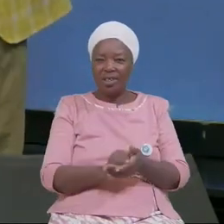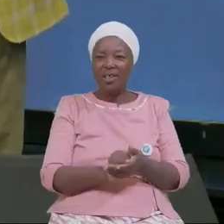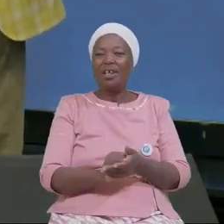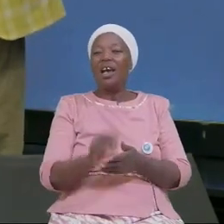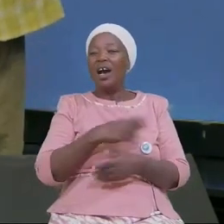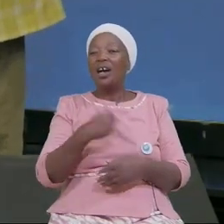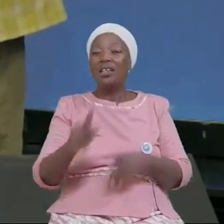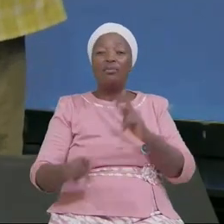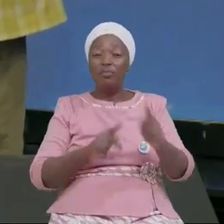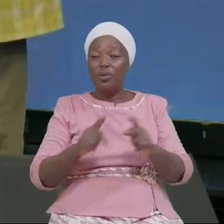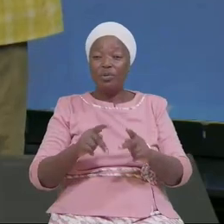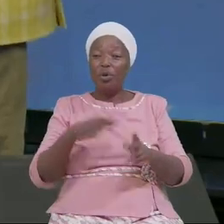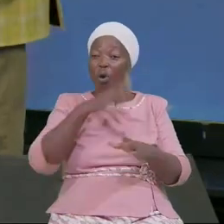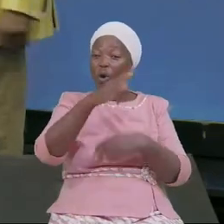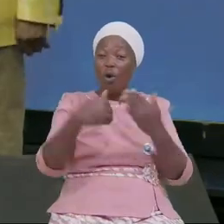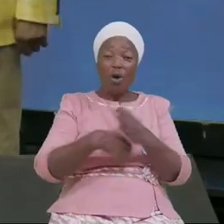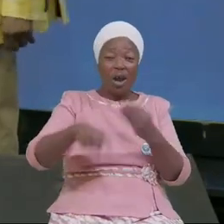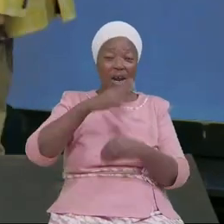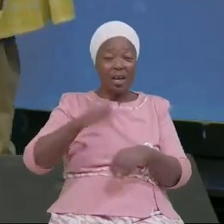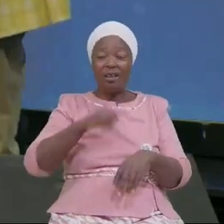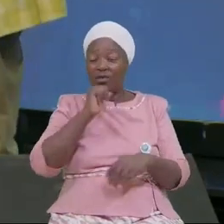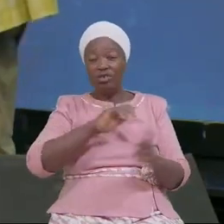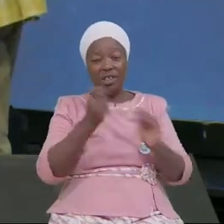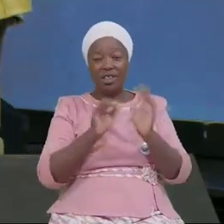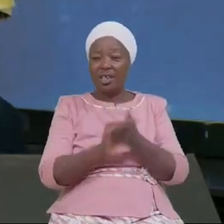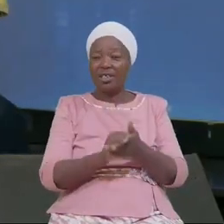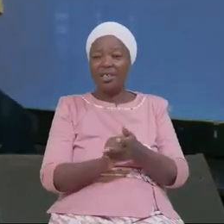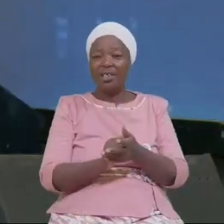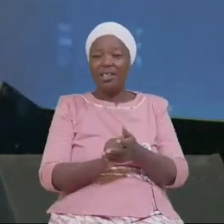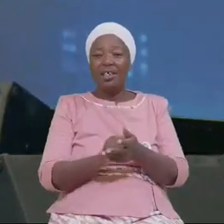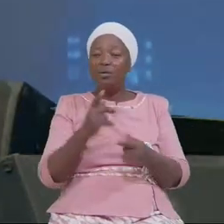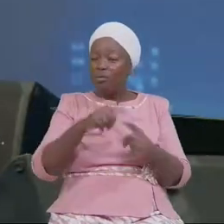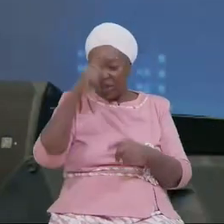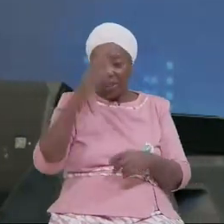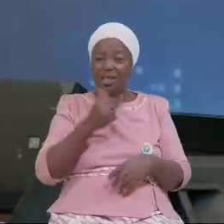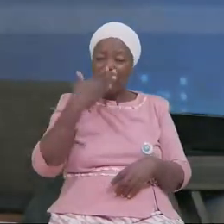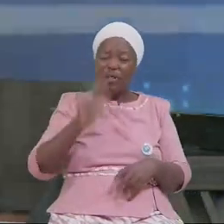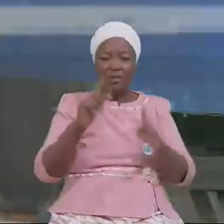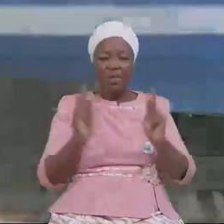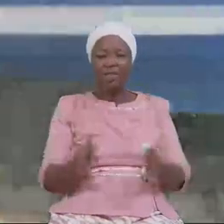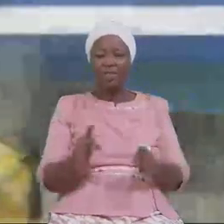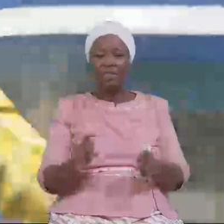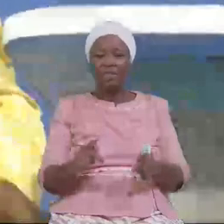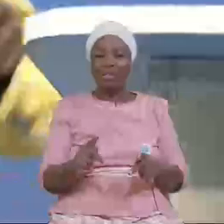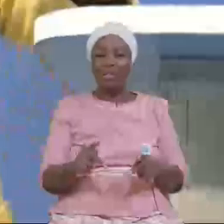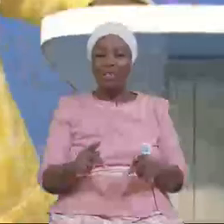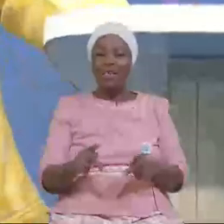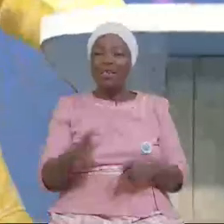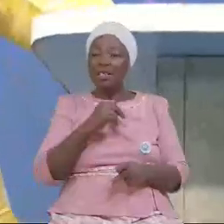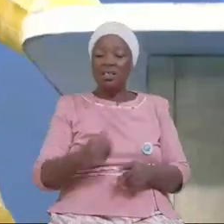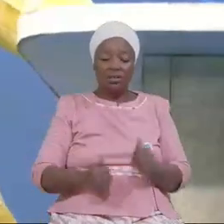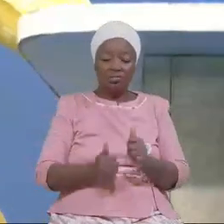gens environnants ne peuvent pas changer cela. Et les criminels, il est le chef des